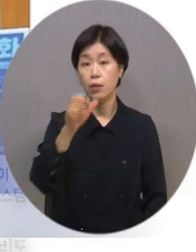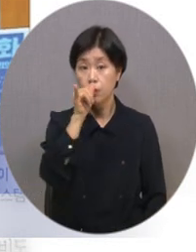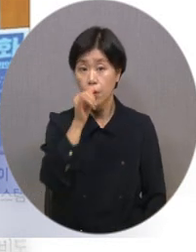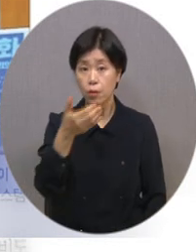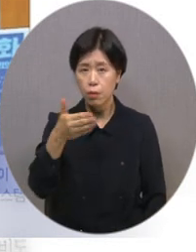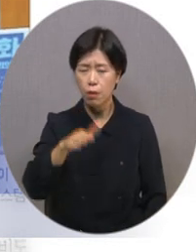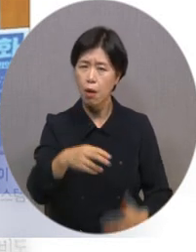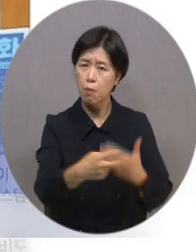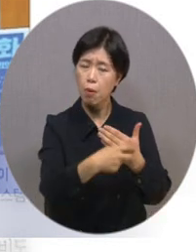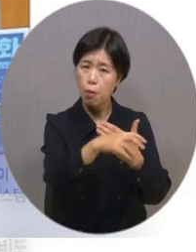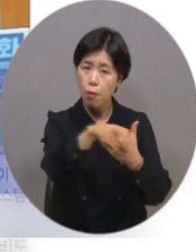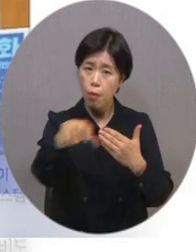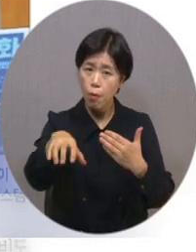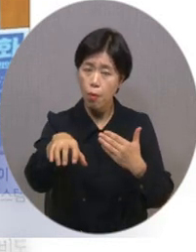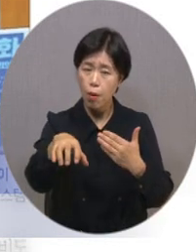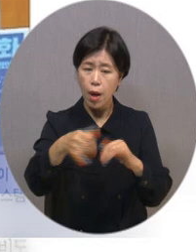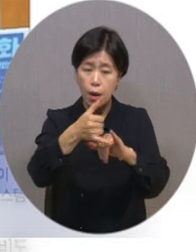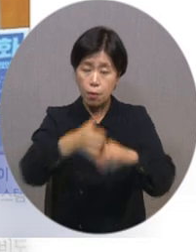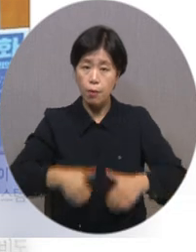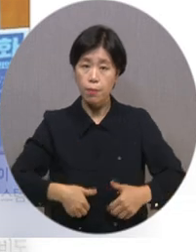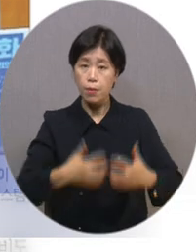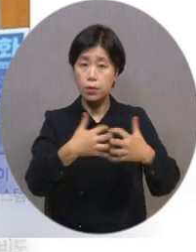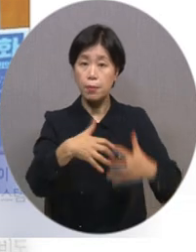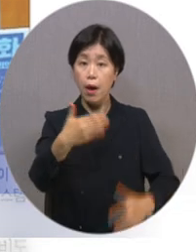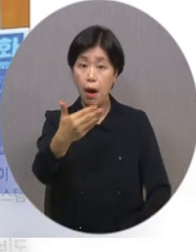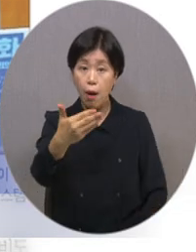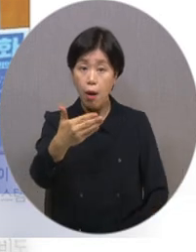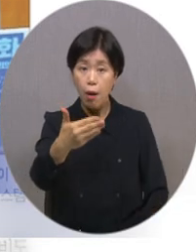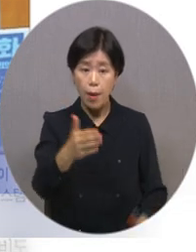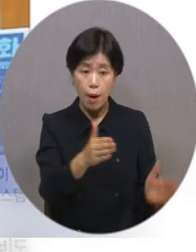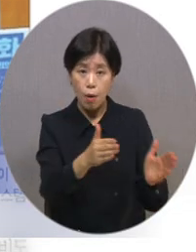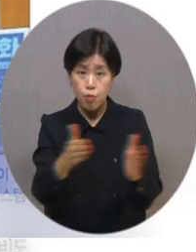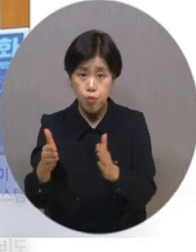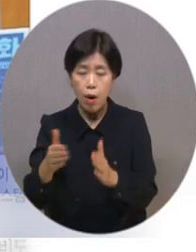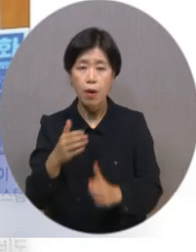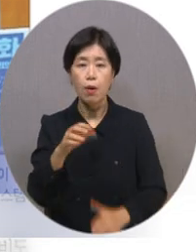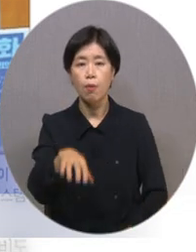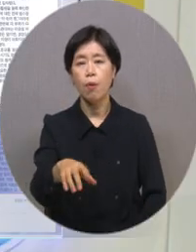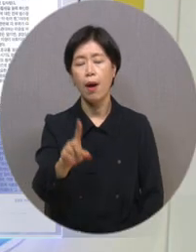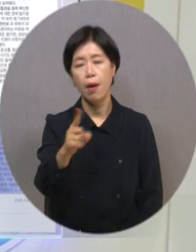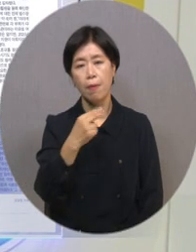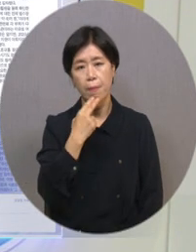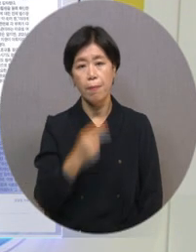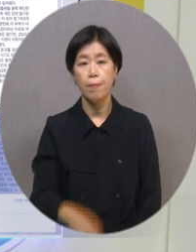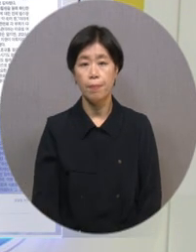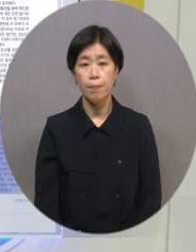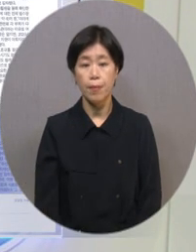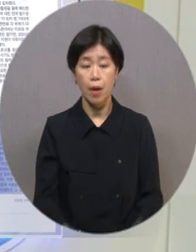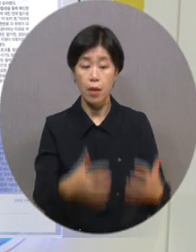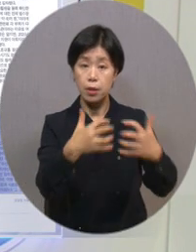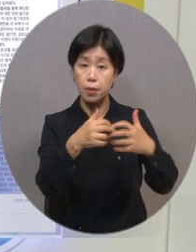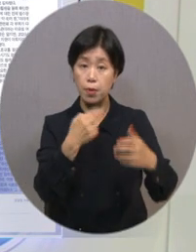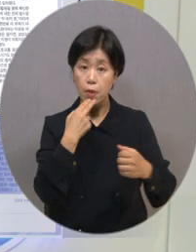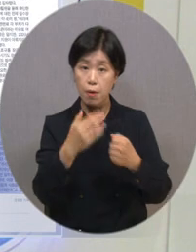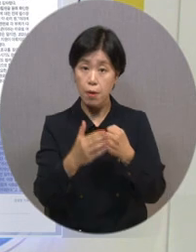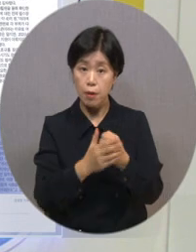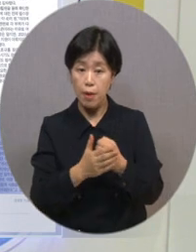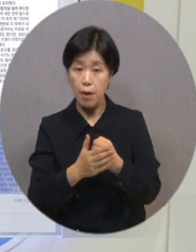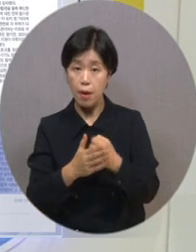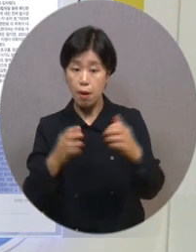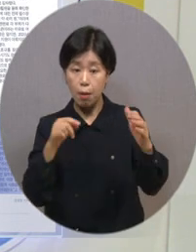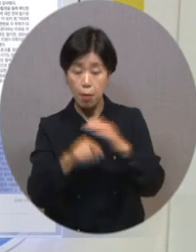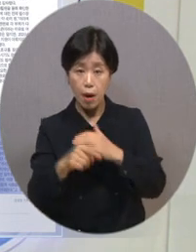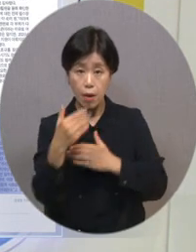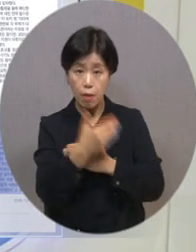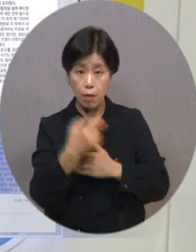필수 장비 아홉 종을 보유한 곳은 단 한 곳도 없는 것으로 나타났습니다 장비가 없어서 건강 검진을